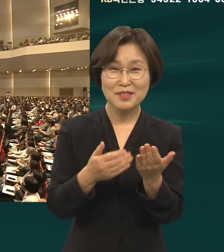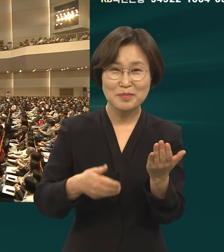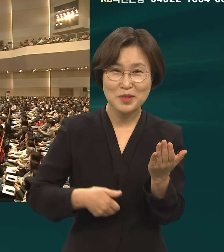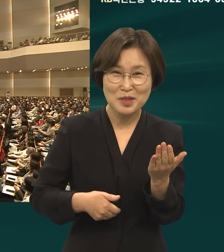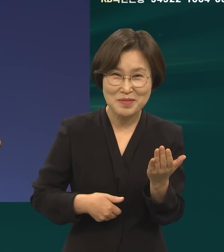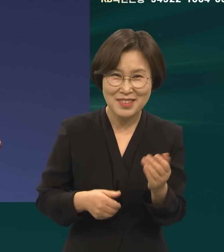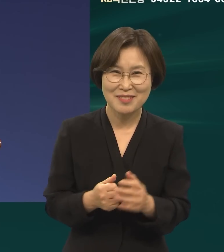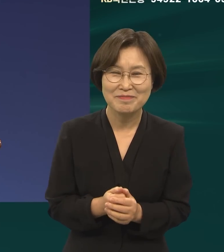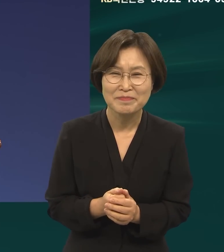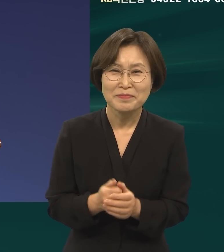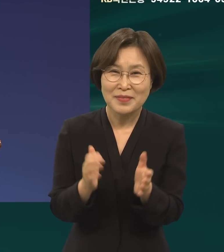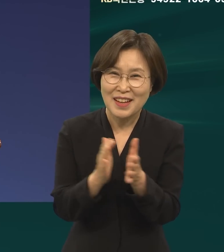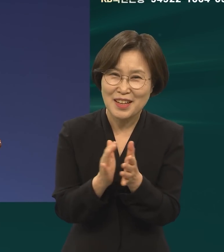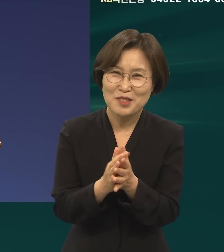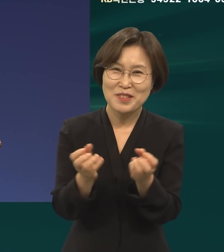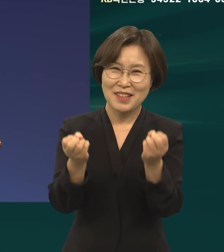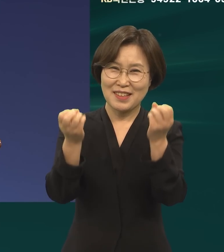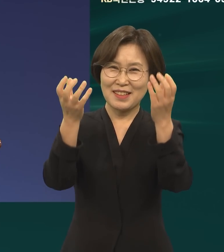할렐루야.